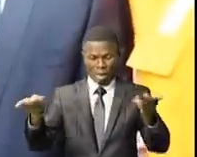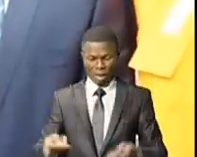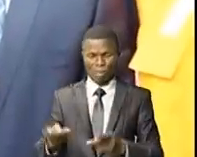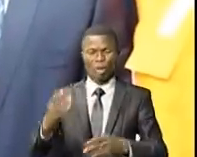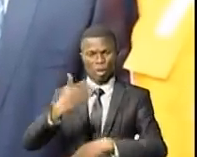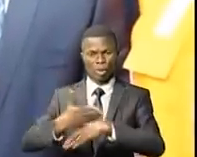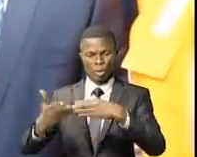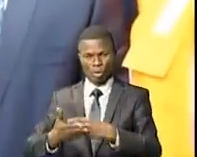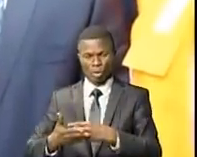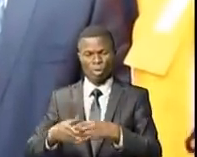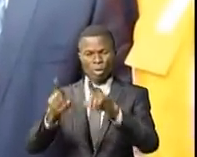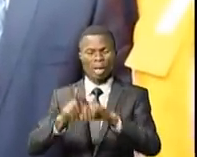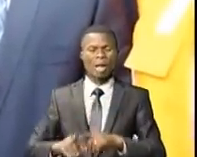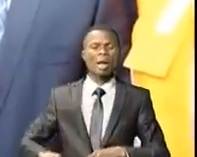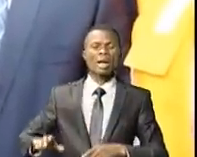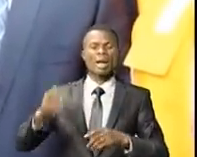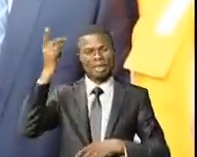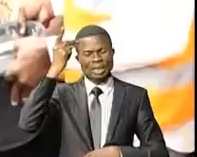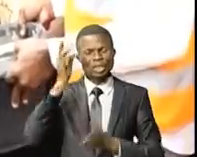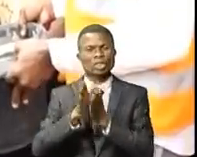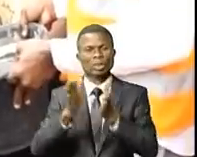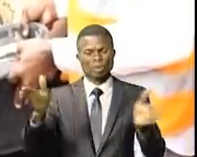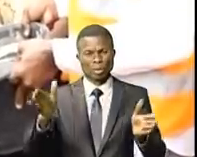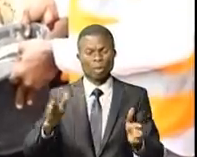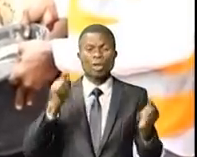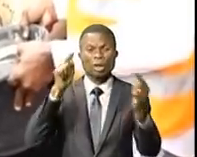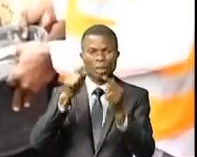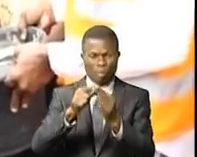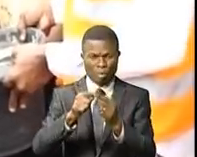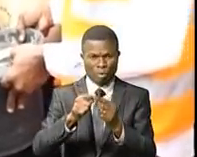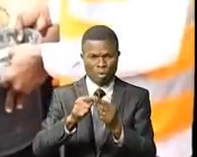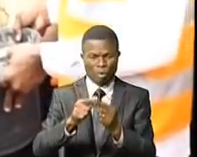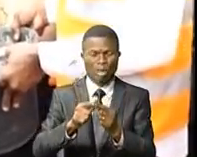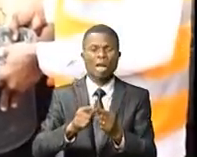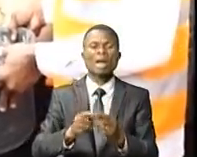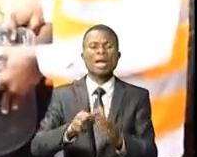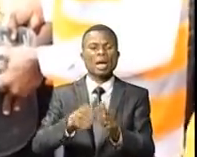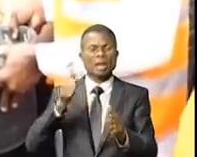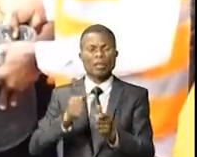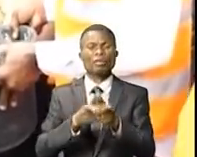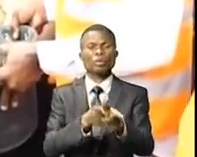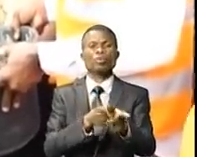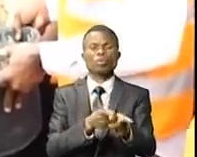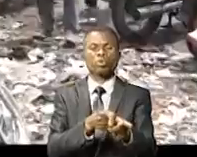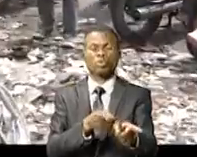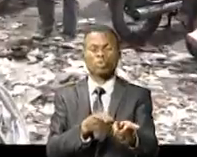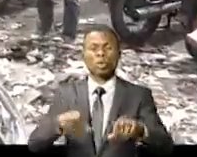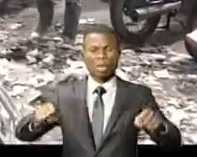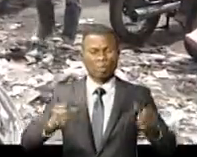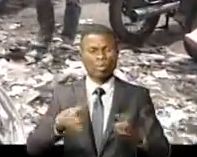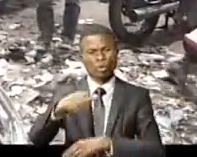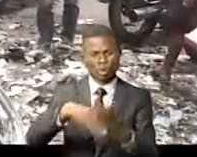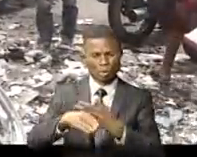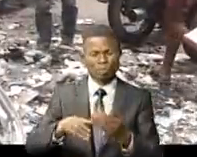érigés aussi sur toute l'étendue de la capitale dans le but de réglementer le transport des motos. Cela va permettre notamment